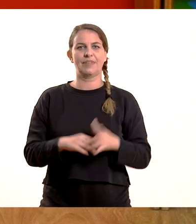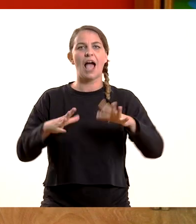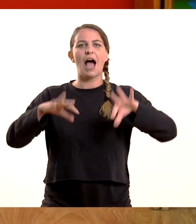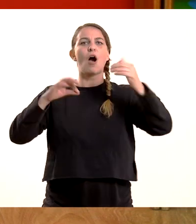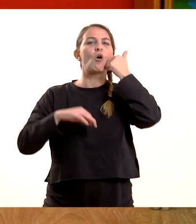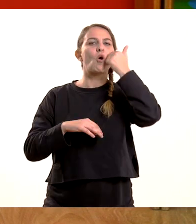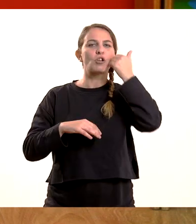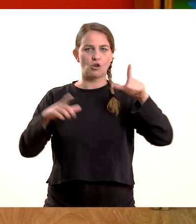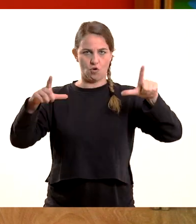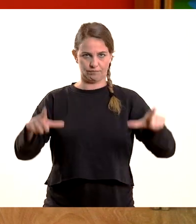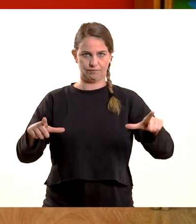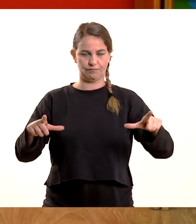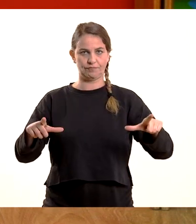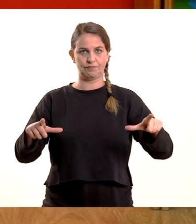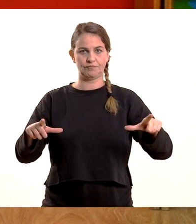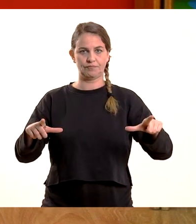κόκκινο.